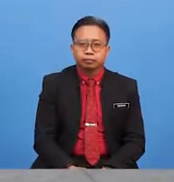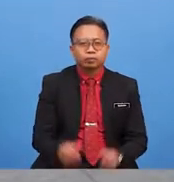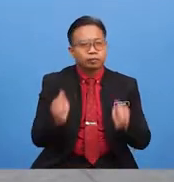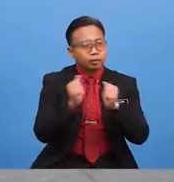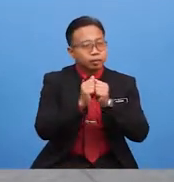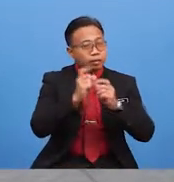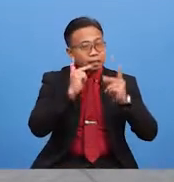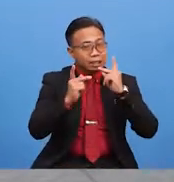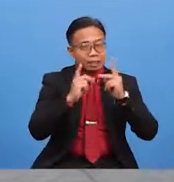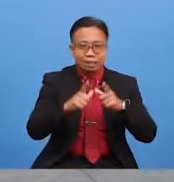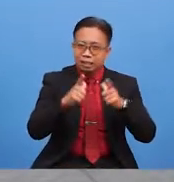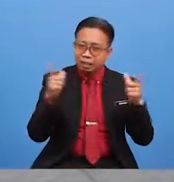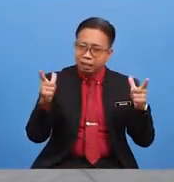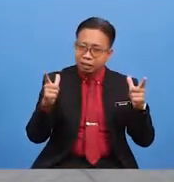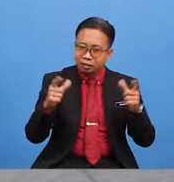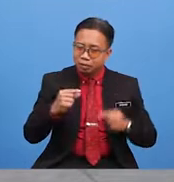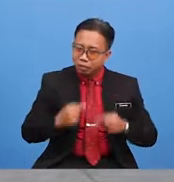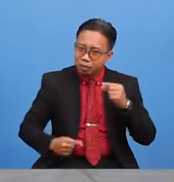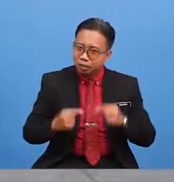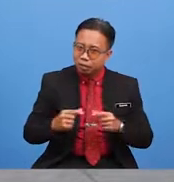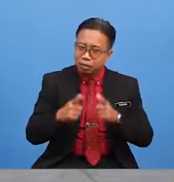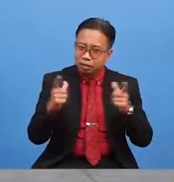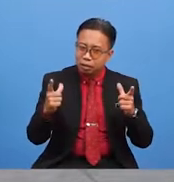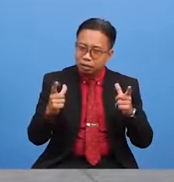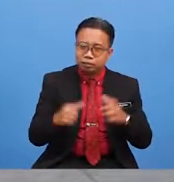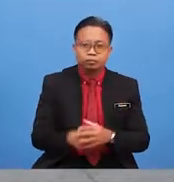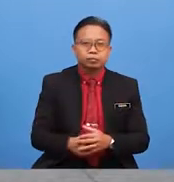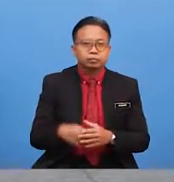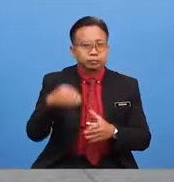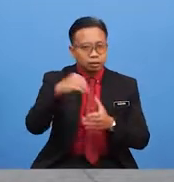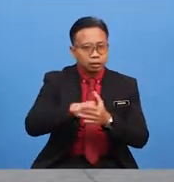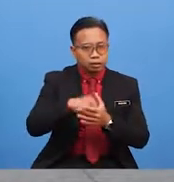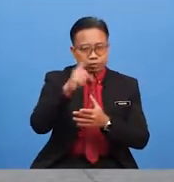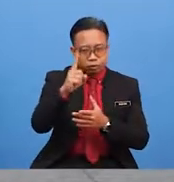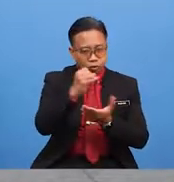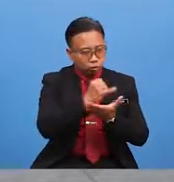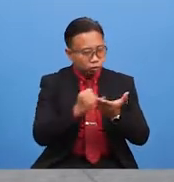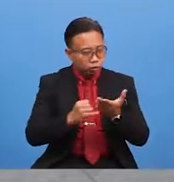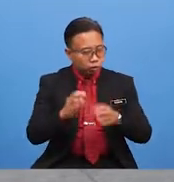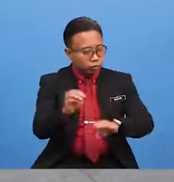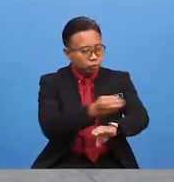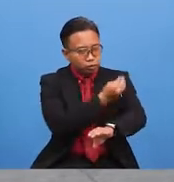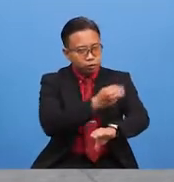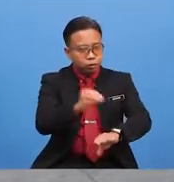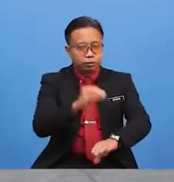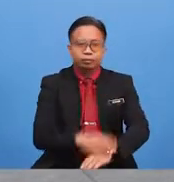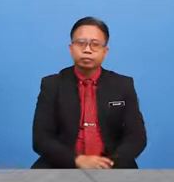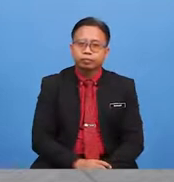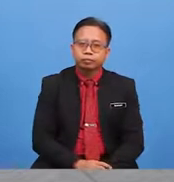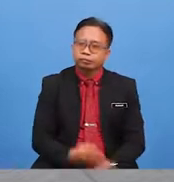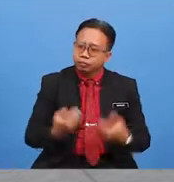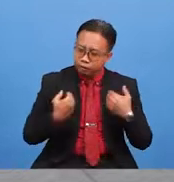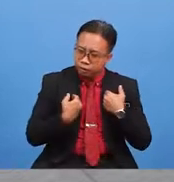Dengan kata lain, aliran dan gaya diibaratkan seperti genre dalam sesebuah karya muzik.